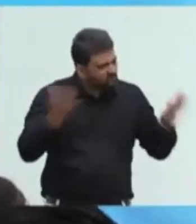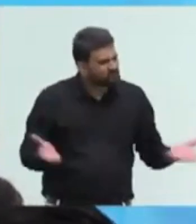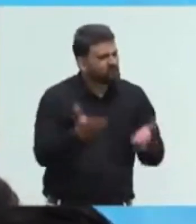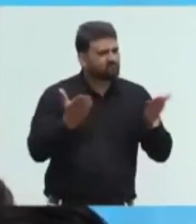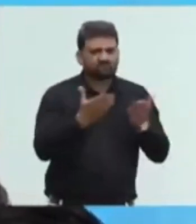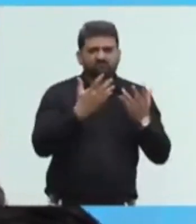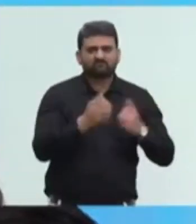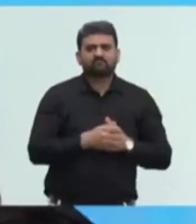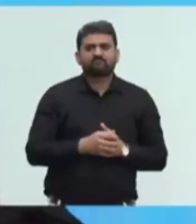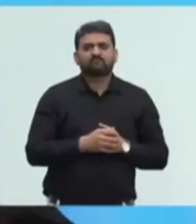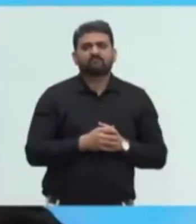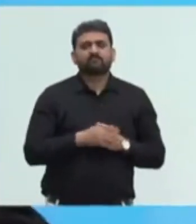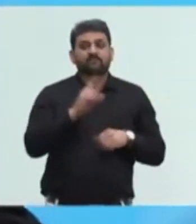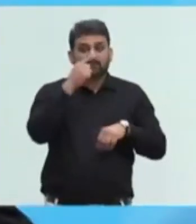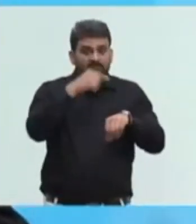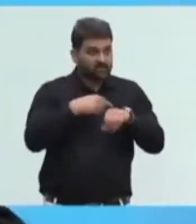और